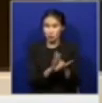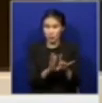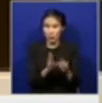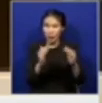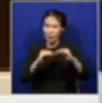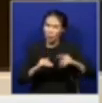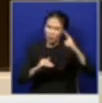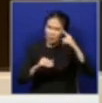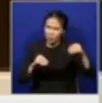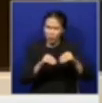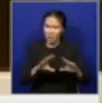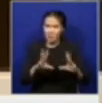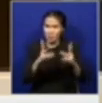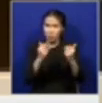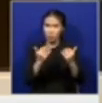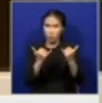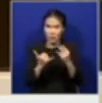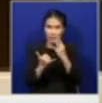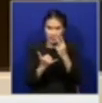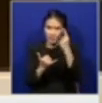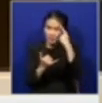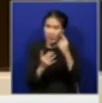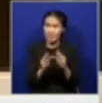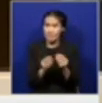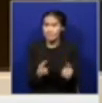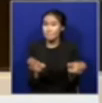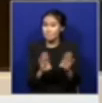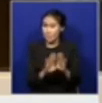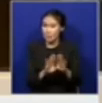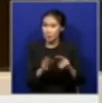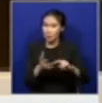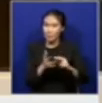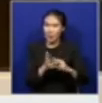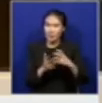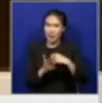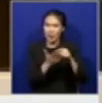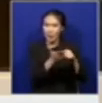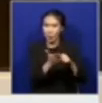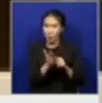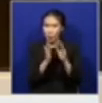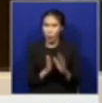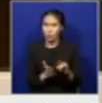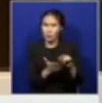มั้งแล้วคงจะปิดการอภิปรายเพื่อจะให้ผู้ยื่นยติ